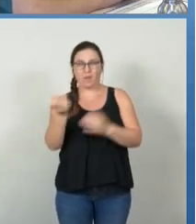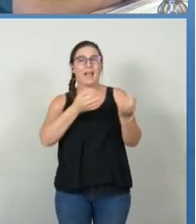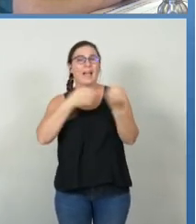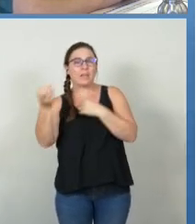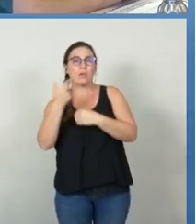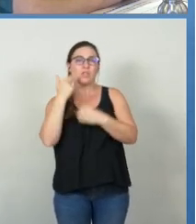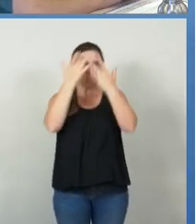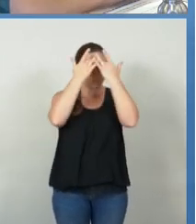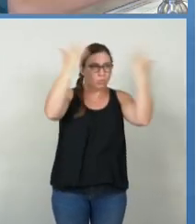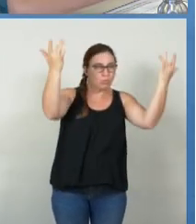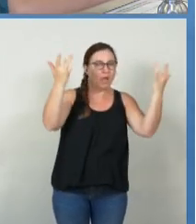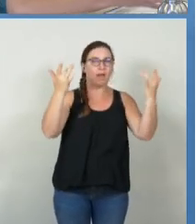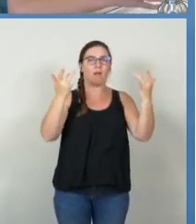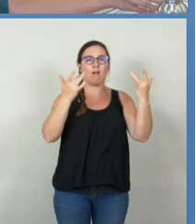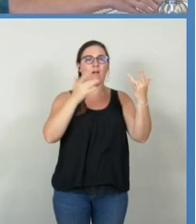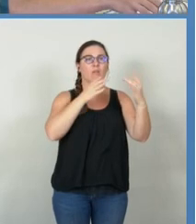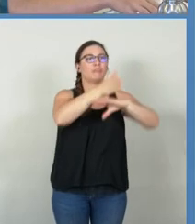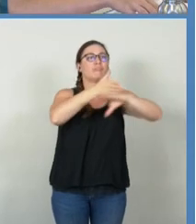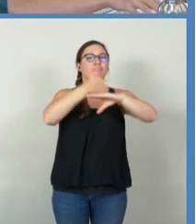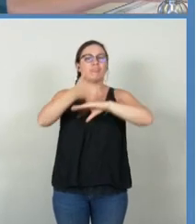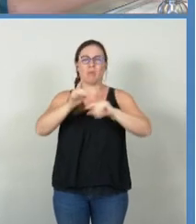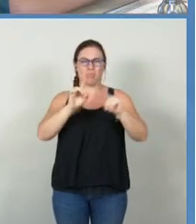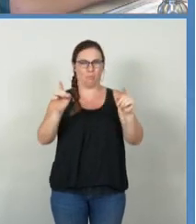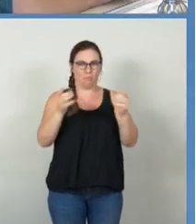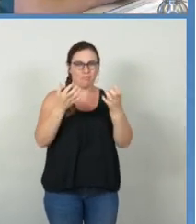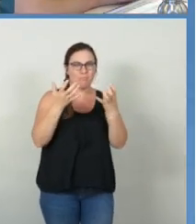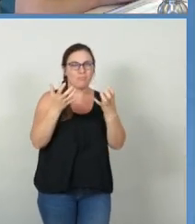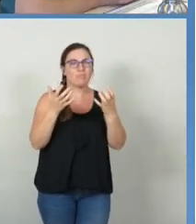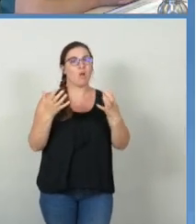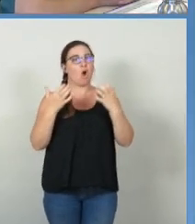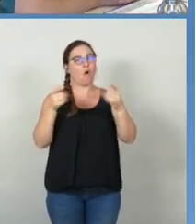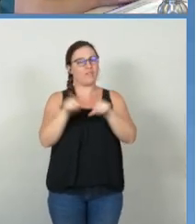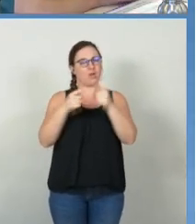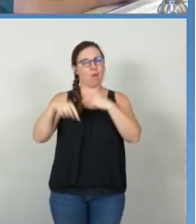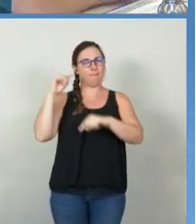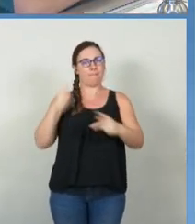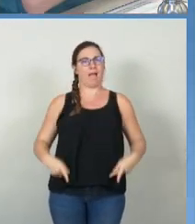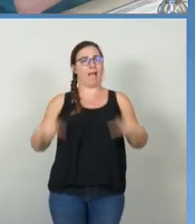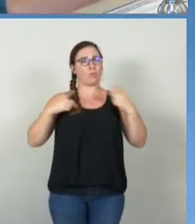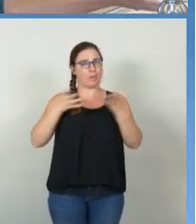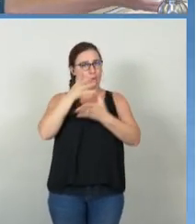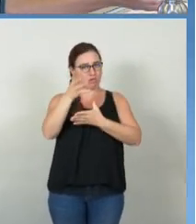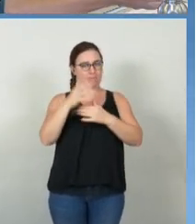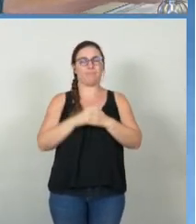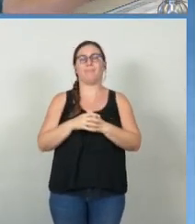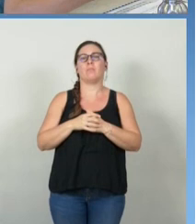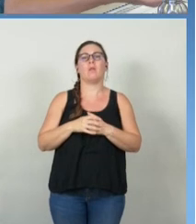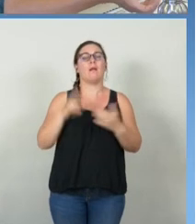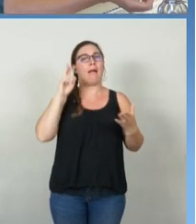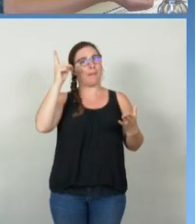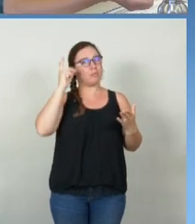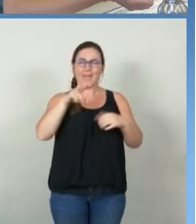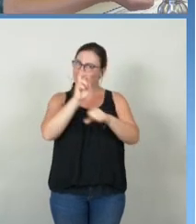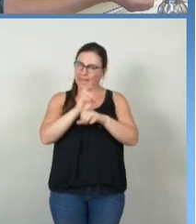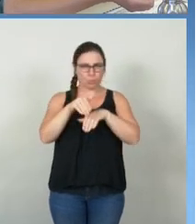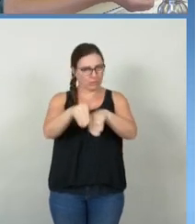équipements culturels de la Ville de Grenoble pour le faire l'intention est donc de procéder comme nous l'avions fait pour l'atelier de projet c'est à dire que d'habitude et nous maintiendrons